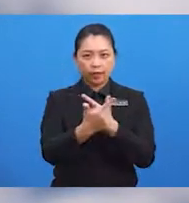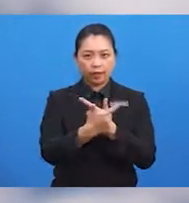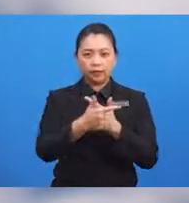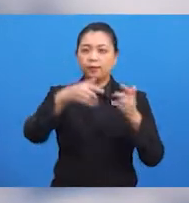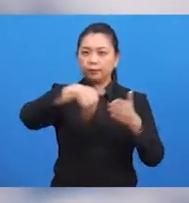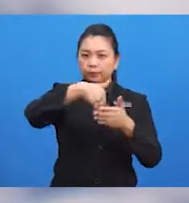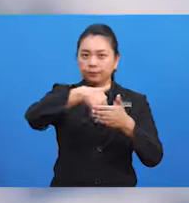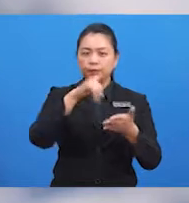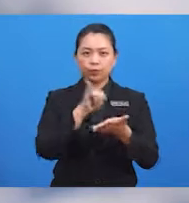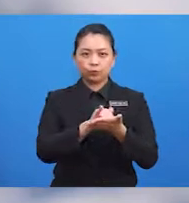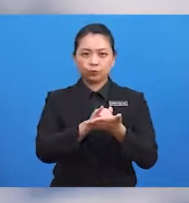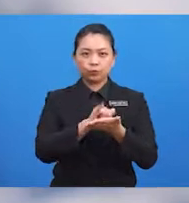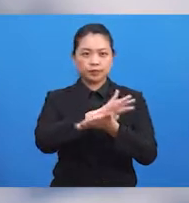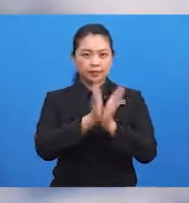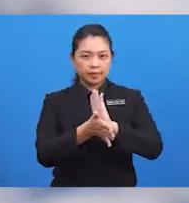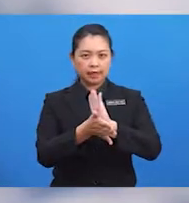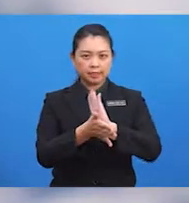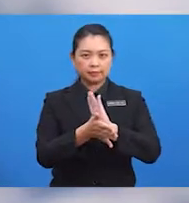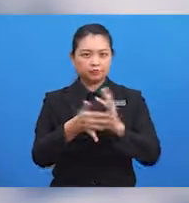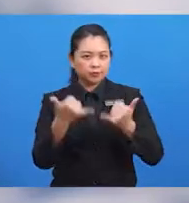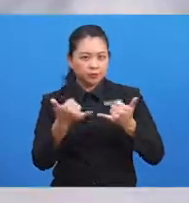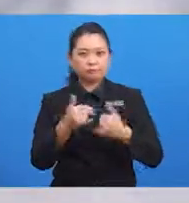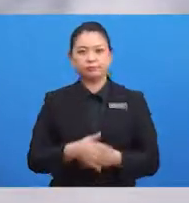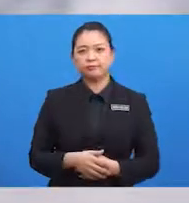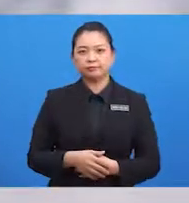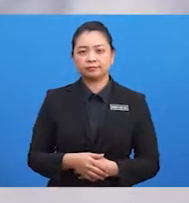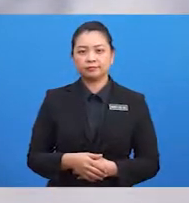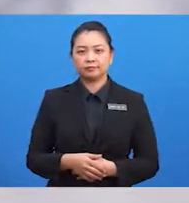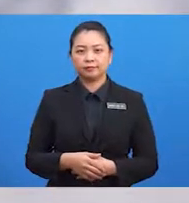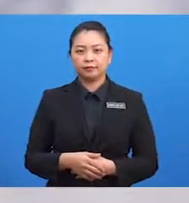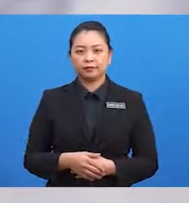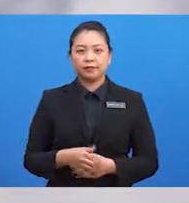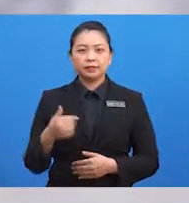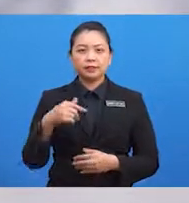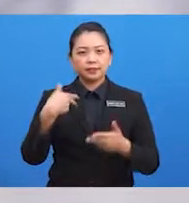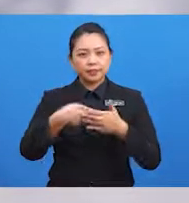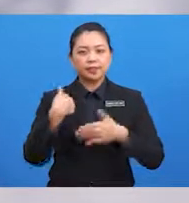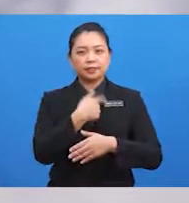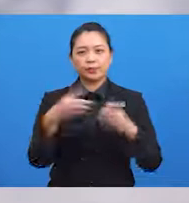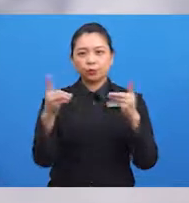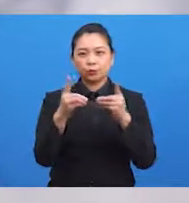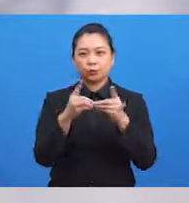bola sepak tersebut secara siaran langsung. Hingga ketemu lagi